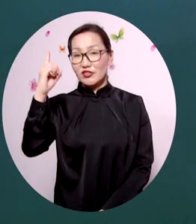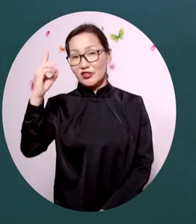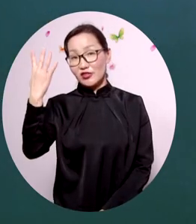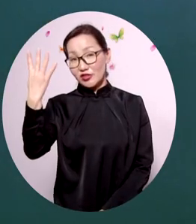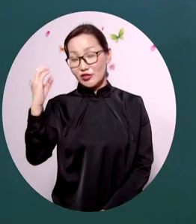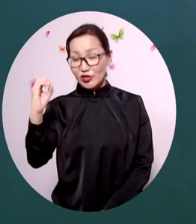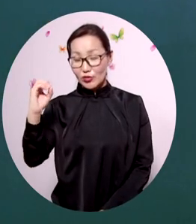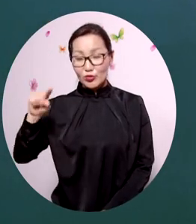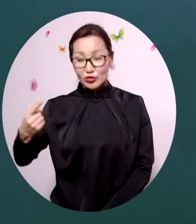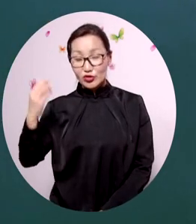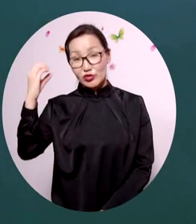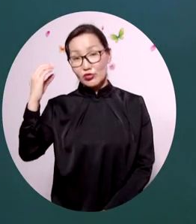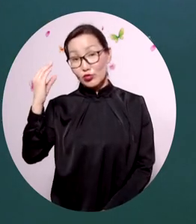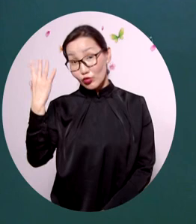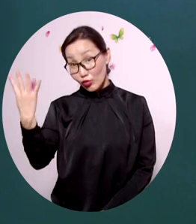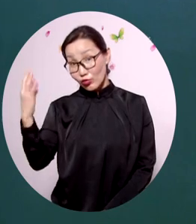тэг.